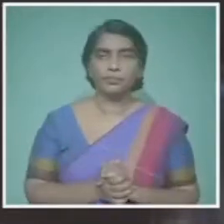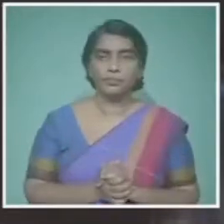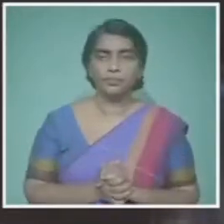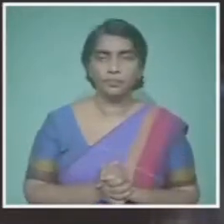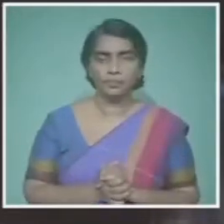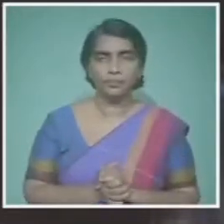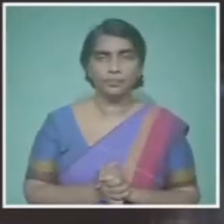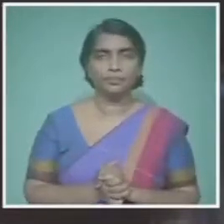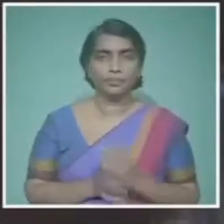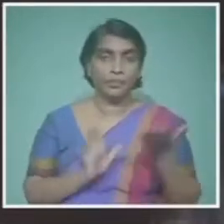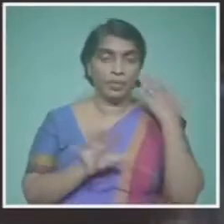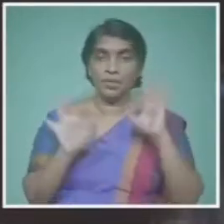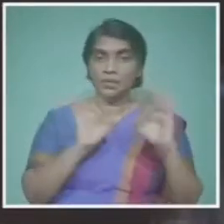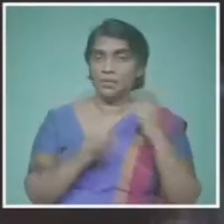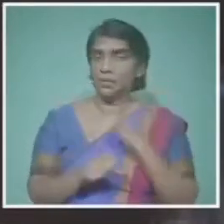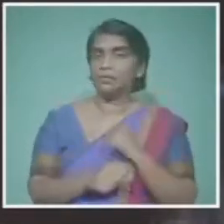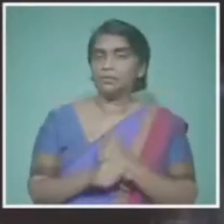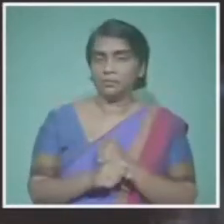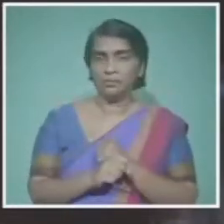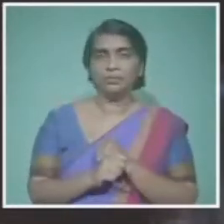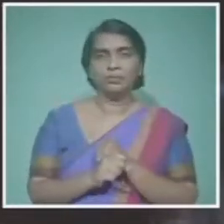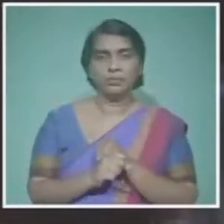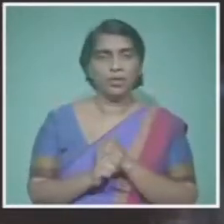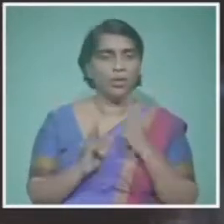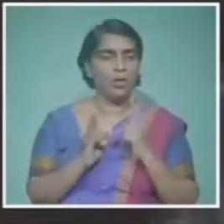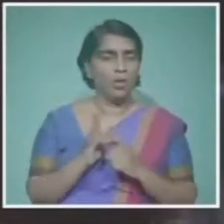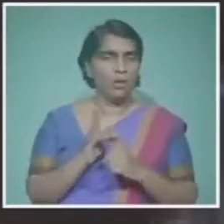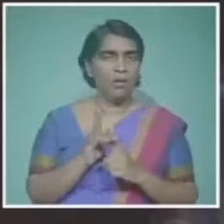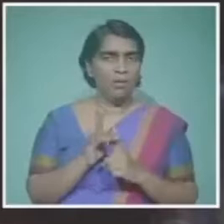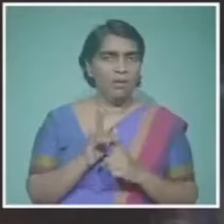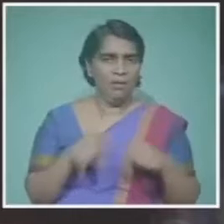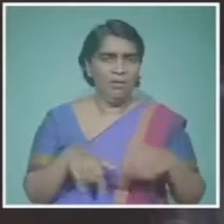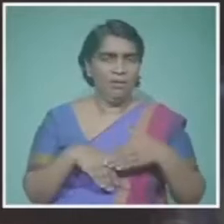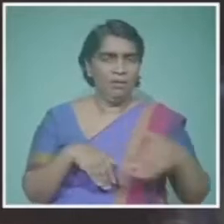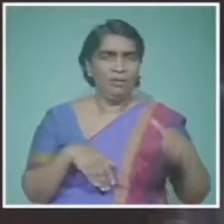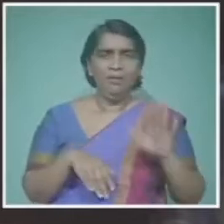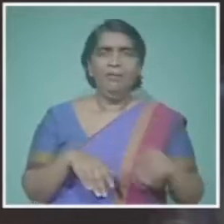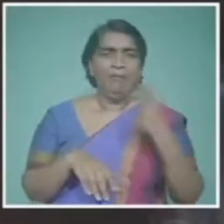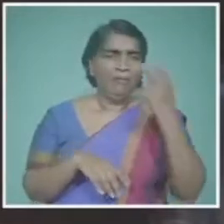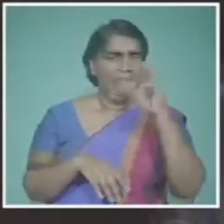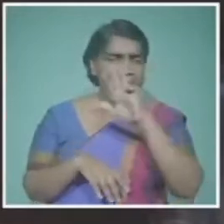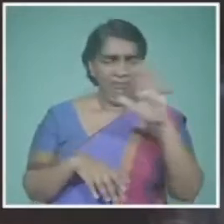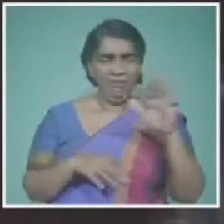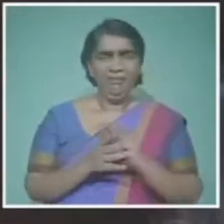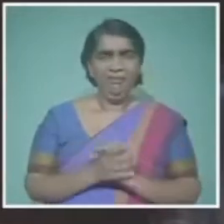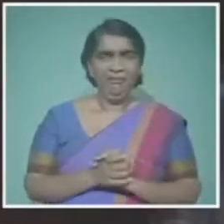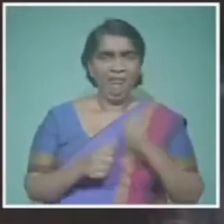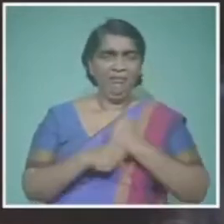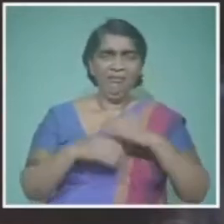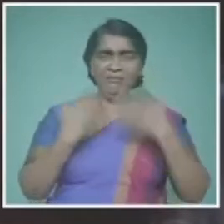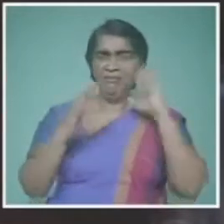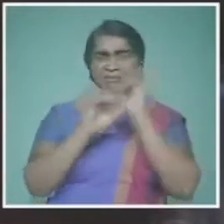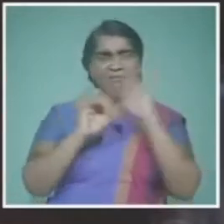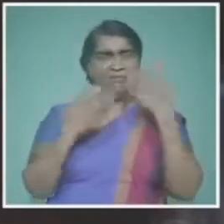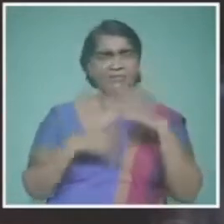මේ අපේ ආණ්ඩු කාලේ යාපාලන ආණ්ඩු කාලේ ඔක්තෝබර් මාසේ මේ මේ මේවා කාල පරිච්ඡේදී 2019 දී අපි ගැසට් එකට ඉක්ුත්